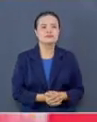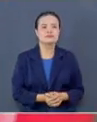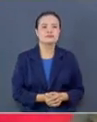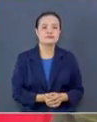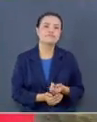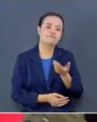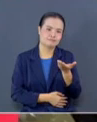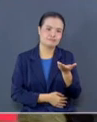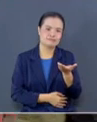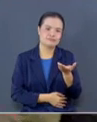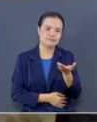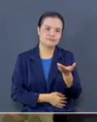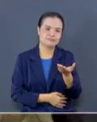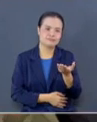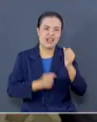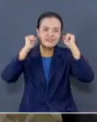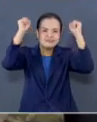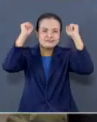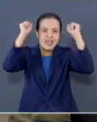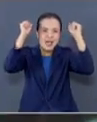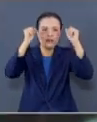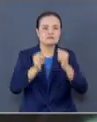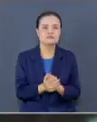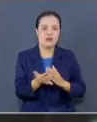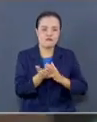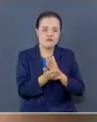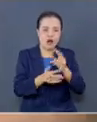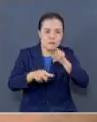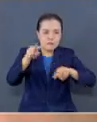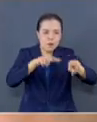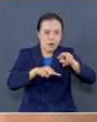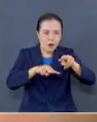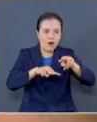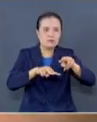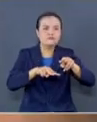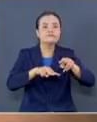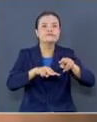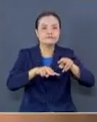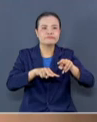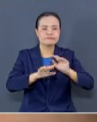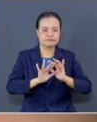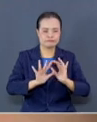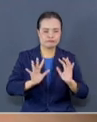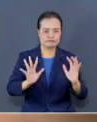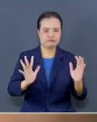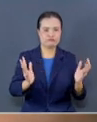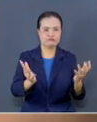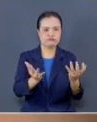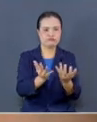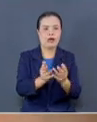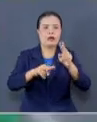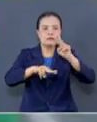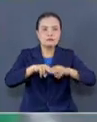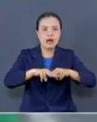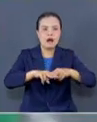นี่ฮะหลังจากเฮกันเสร็จฝ่ายปกครองมาปุ๊บเรียบร้อยฮะคุณผู้ชมฮะแล้วนั่งกันโอ้มีแต่ด้วยความเคารพฮะ